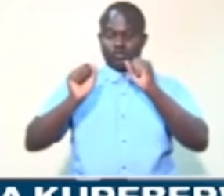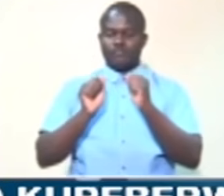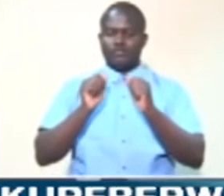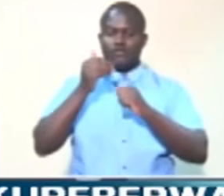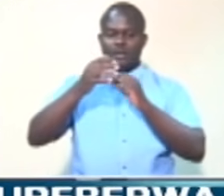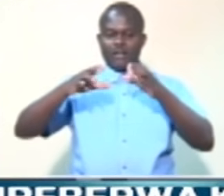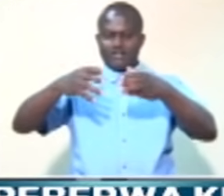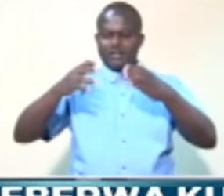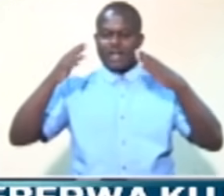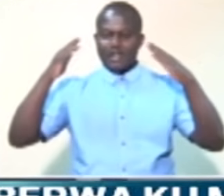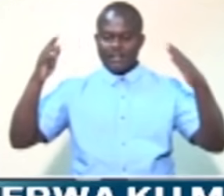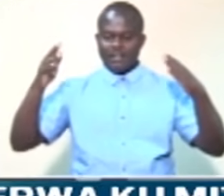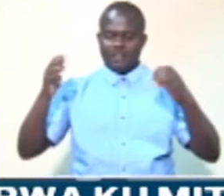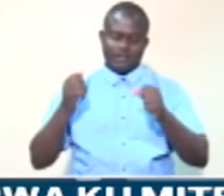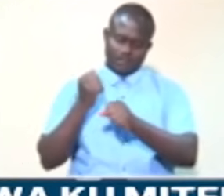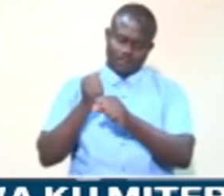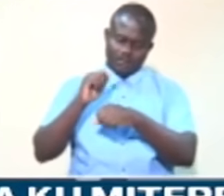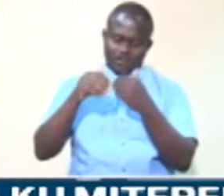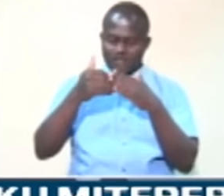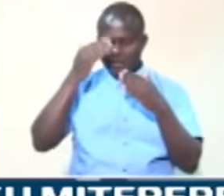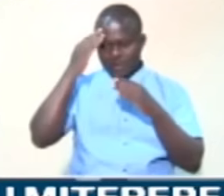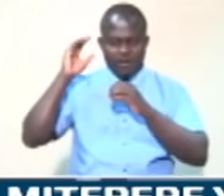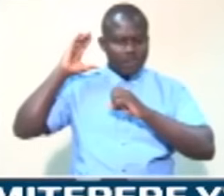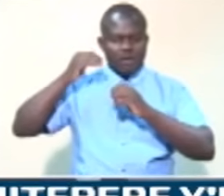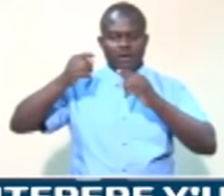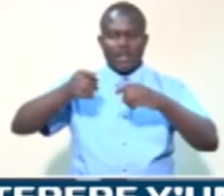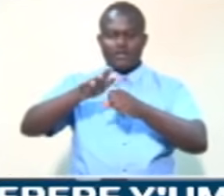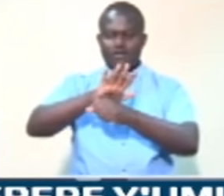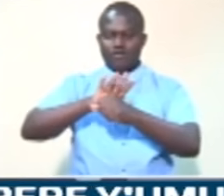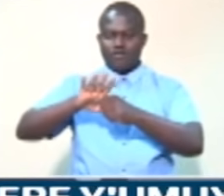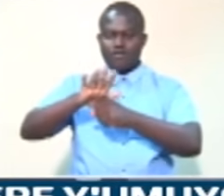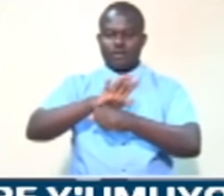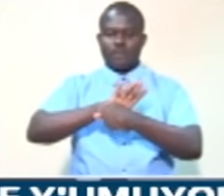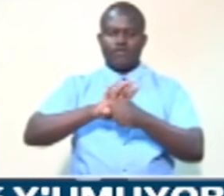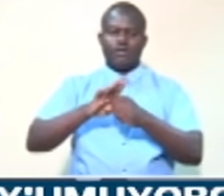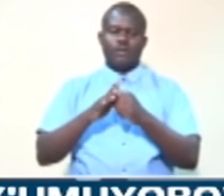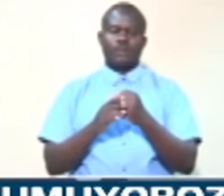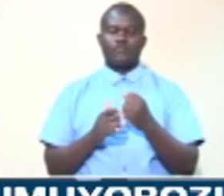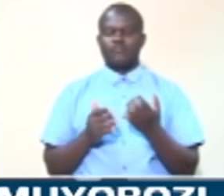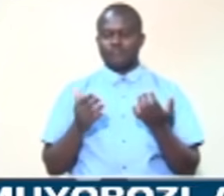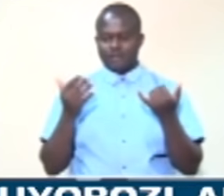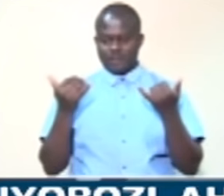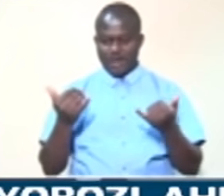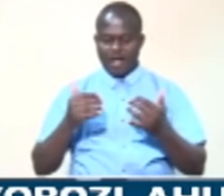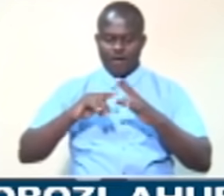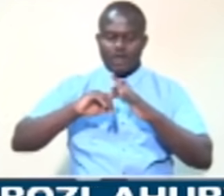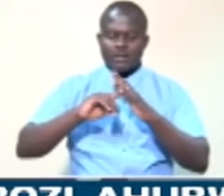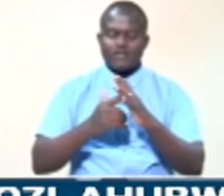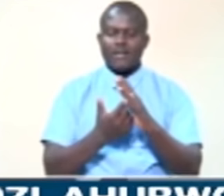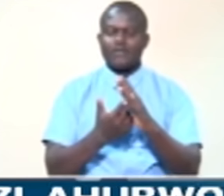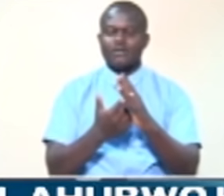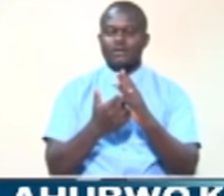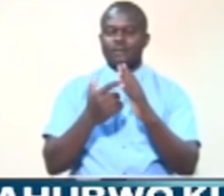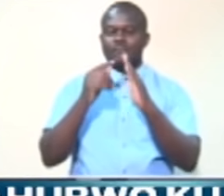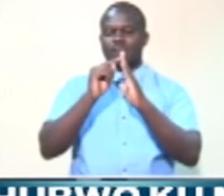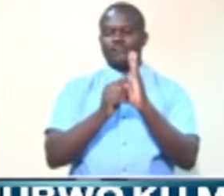itsinda rigari rikora ibishoboka byose kugira ngo aya makuru abagereho gatanu kuri gatanu mu izina ryabo bose reka tuyabimburiye ku ngingo z'ingenzi